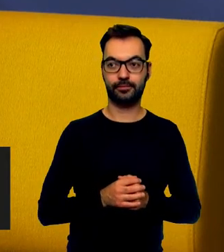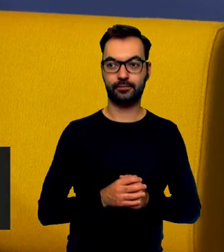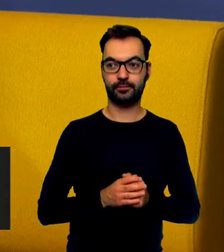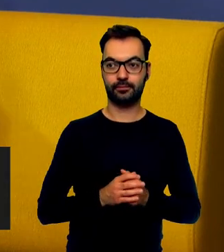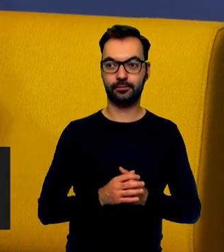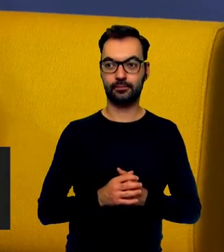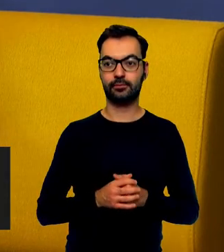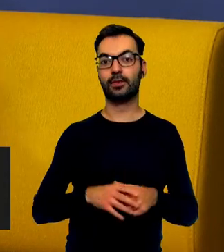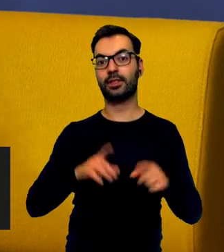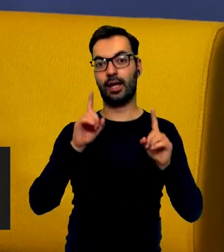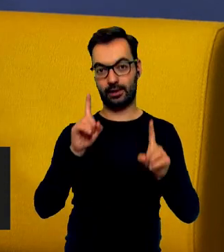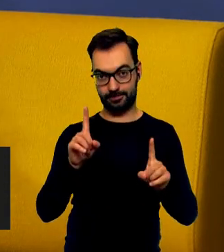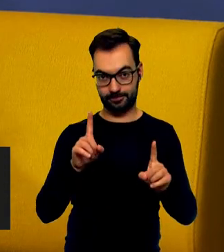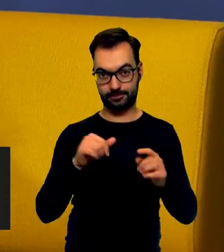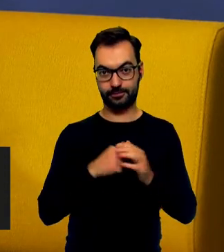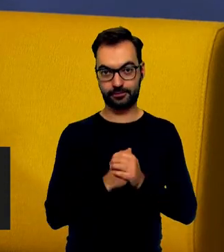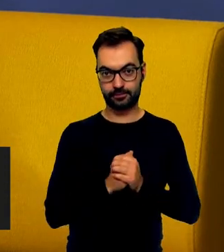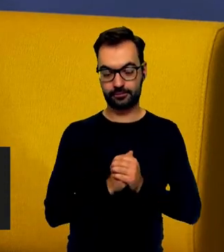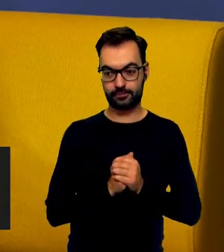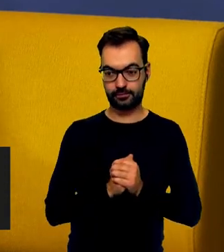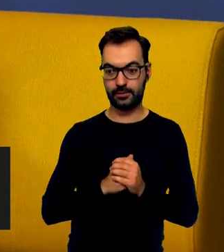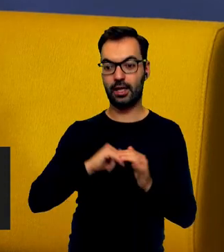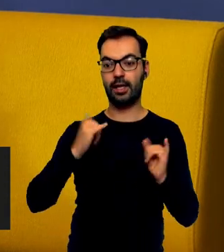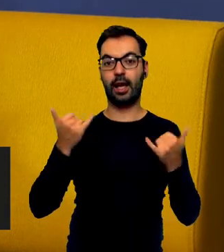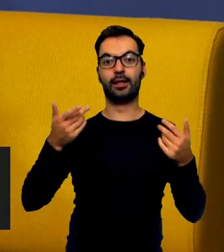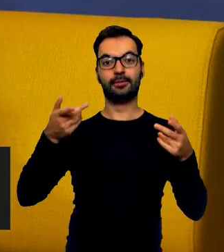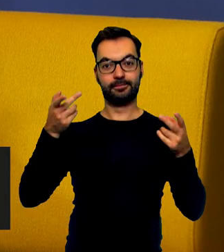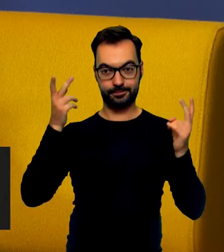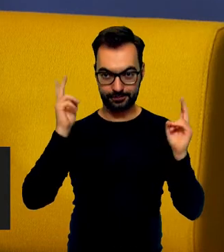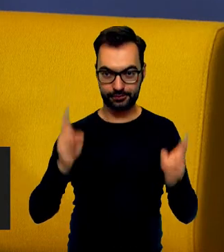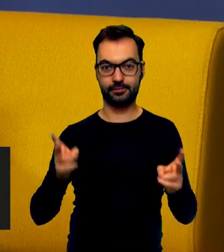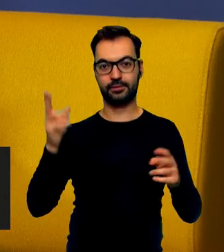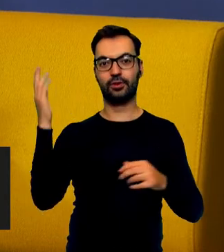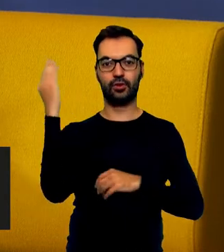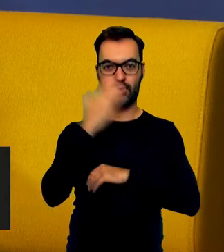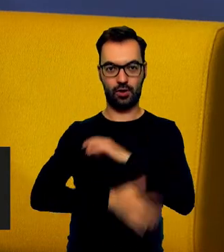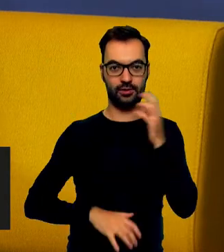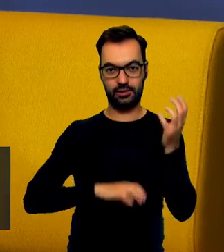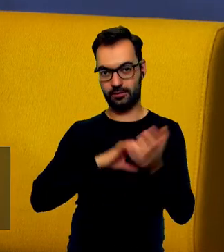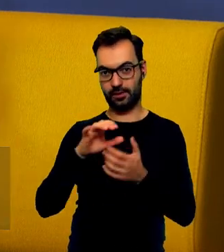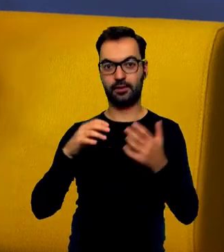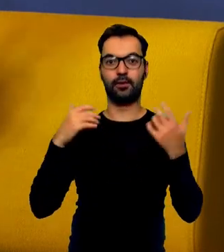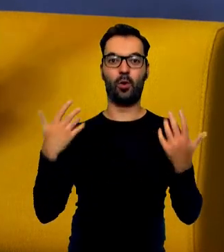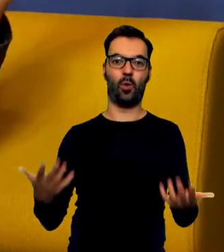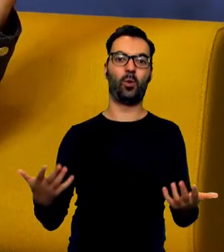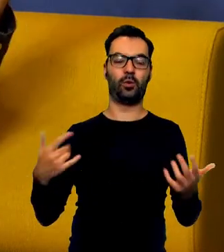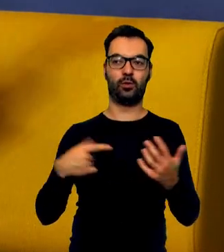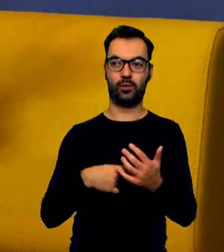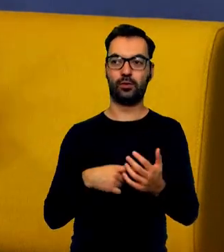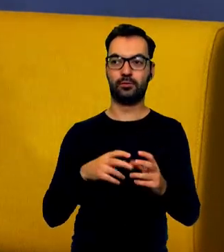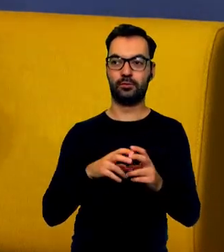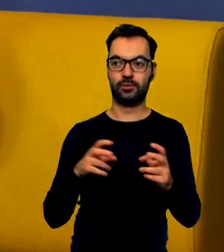kolokwialnie. No a w momencie, kiedy nastąpi to spełnienie się dziejów, to właśnie